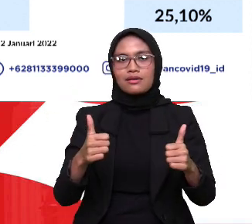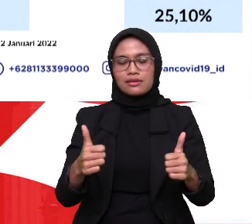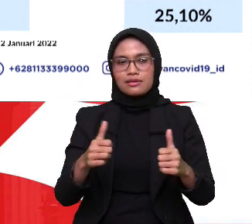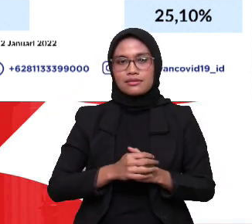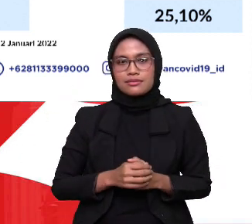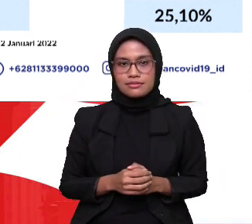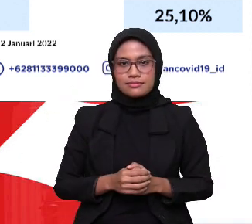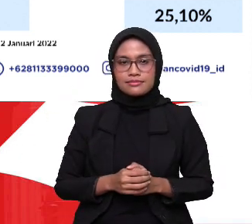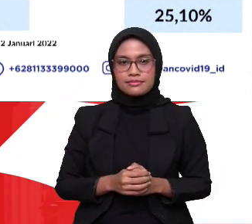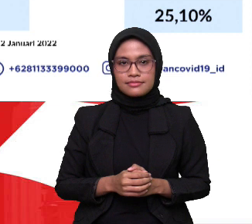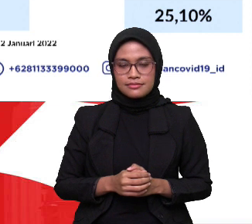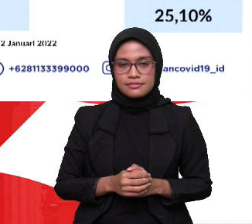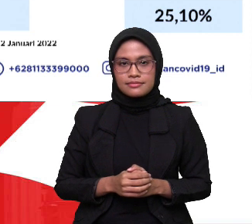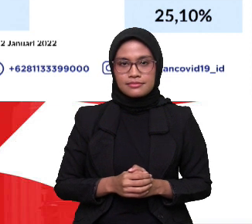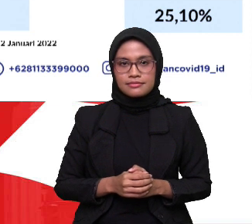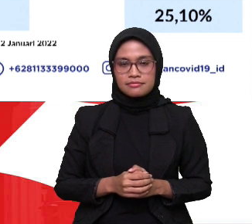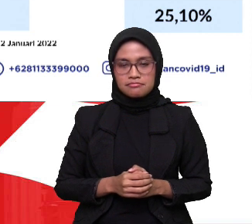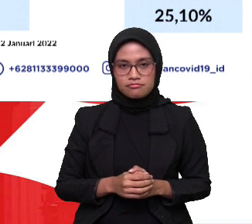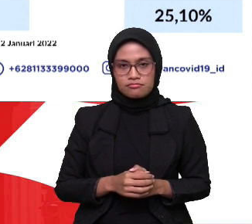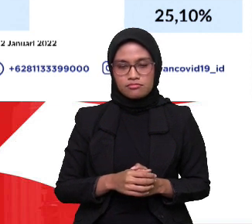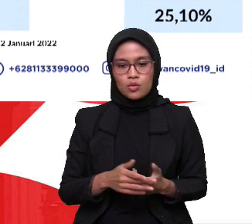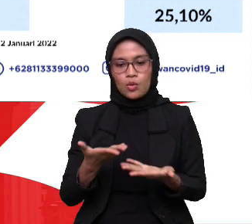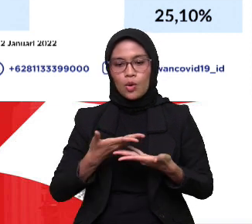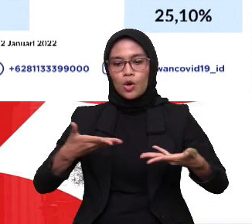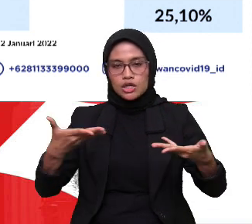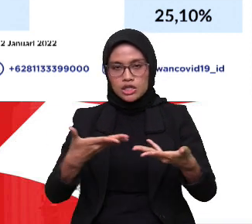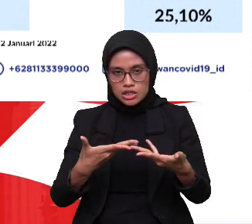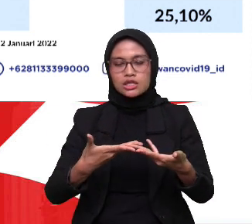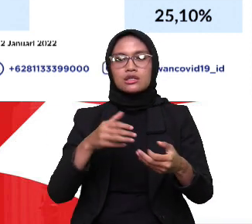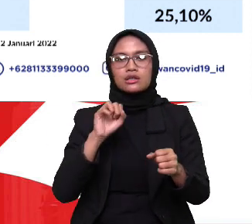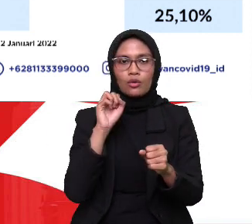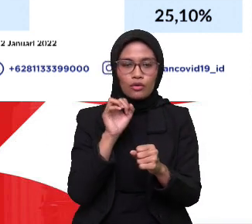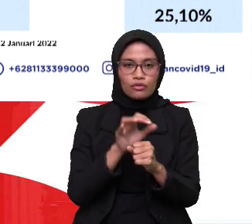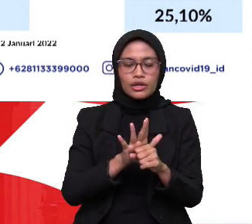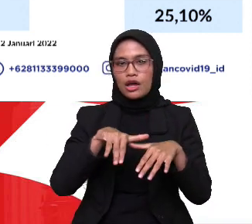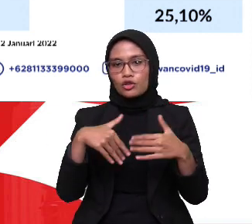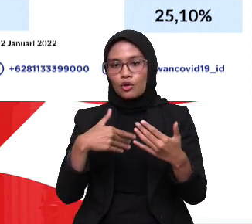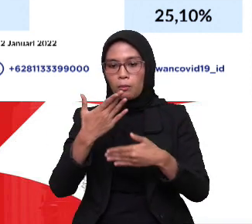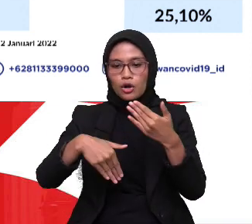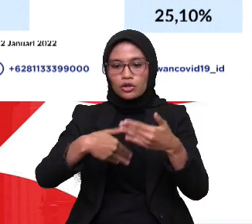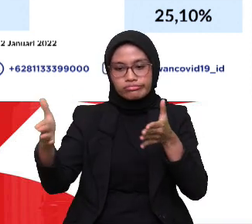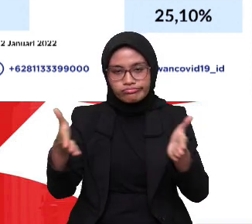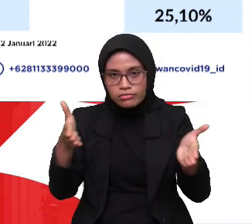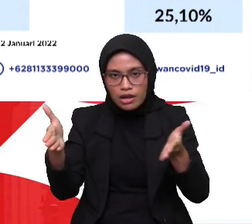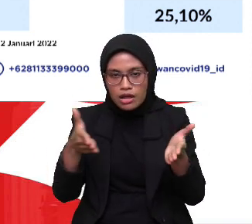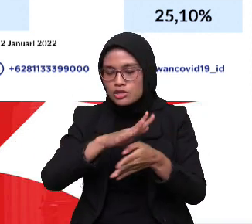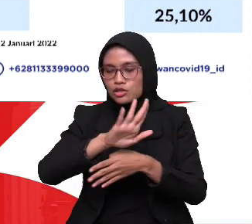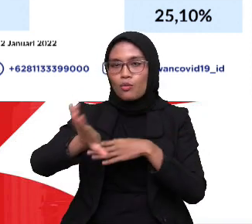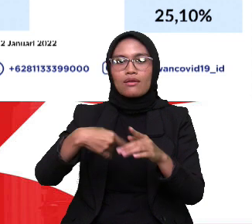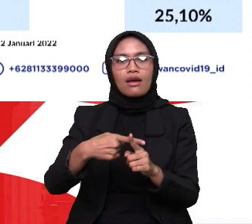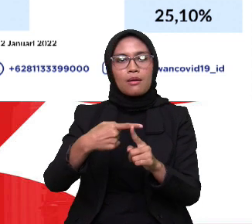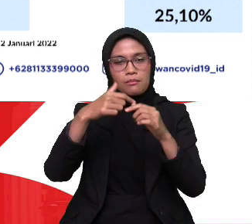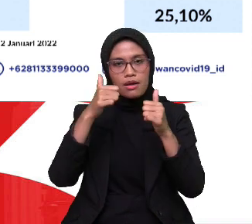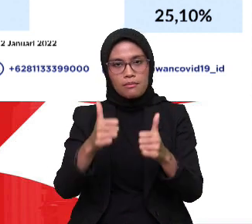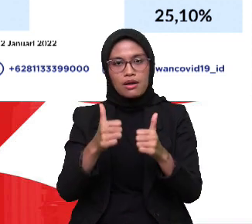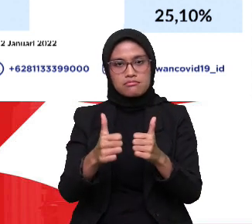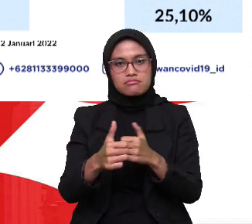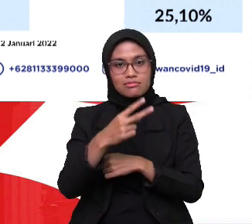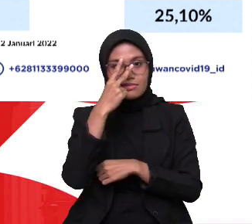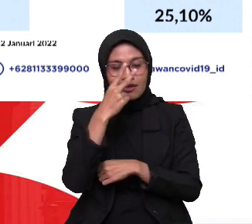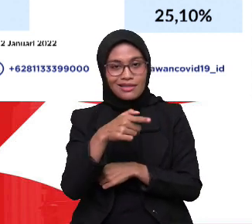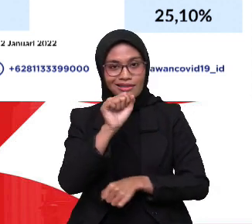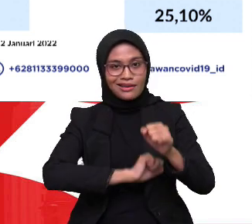baik dalam Penanganan dan perkembangan kasus coffee 19 di Indonesia Hai terlihat juga dari kegiatan upacara